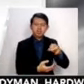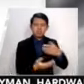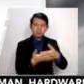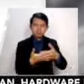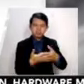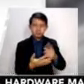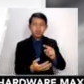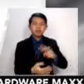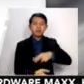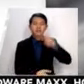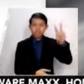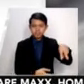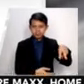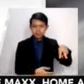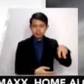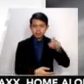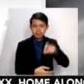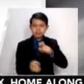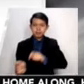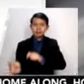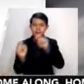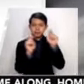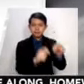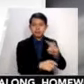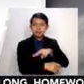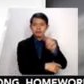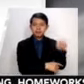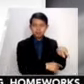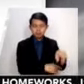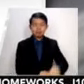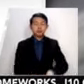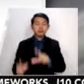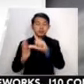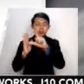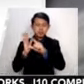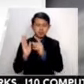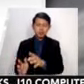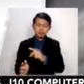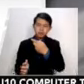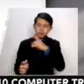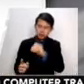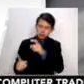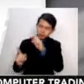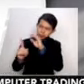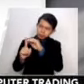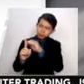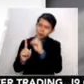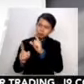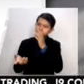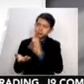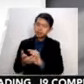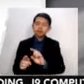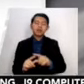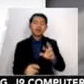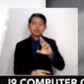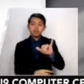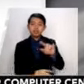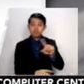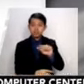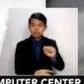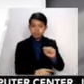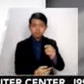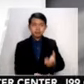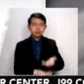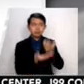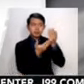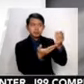Sinusubukan pa namin hinga ng pahayag ang abogado ni Guo. Sinulatan na rin ni Sen. Riza Ontiveros ang Valenzuela Regional Trial